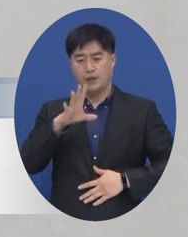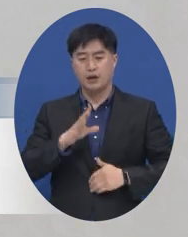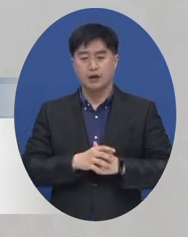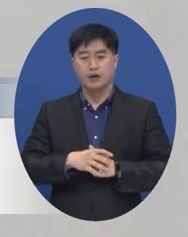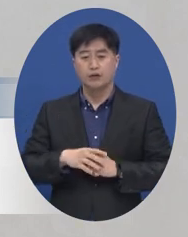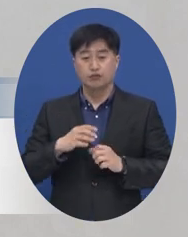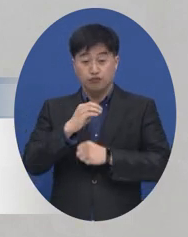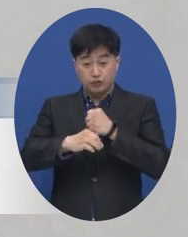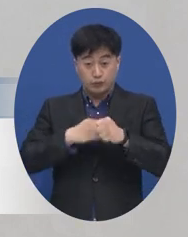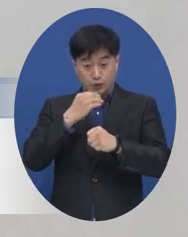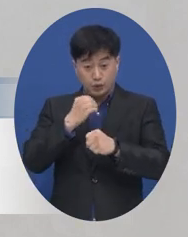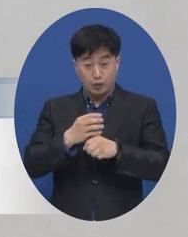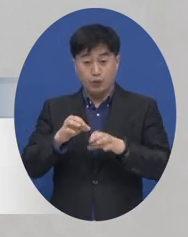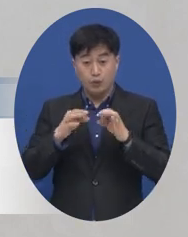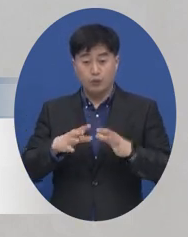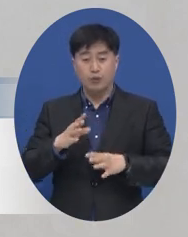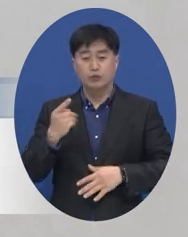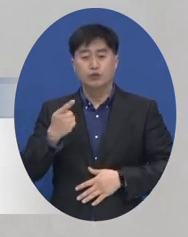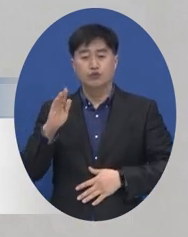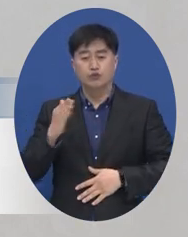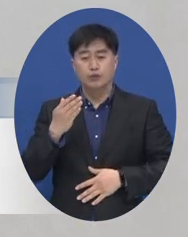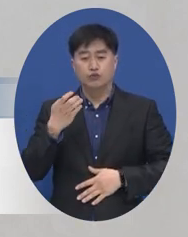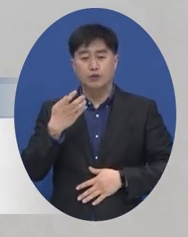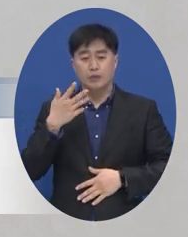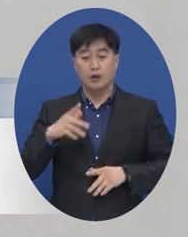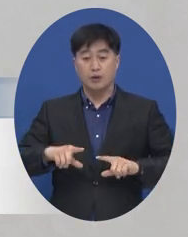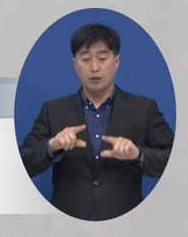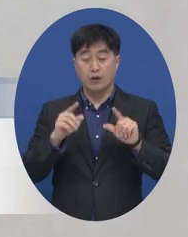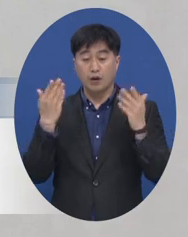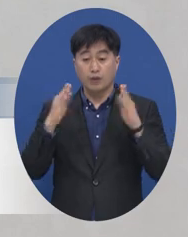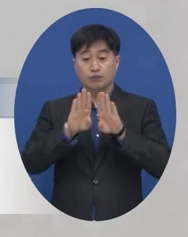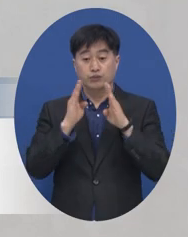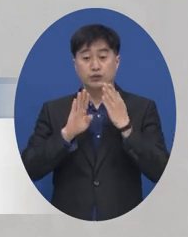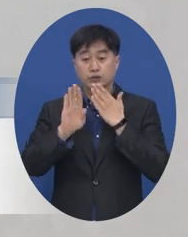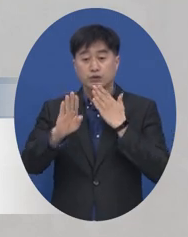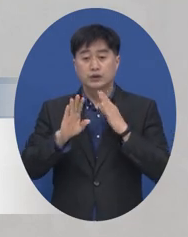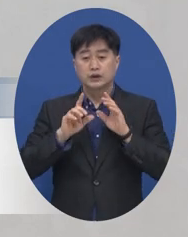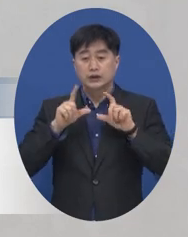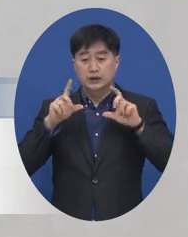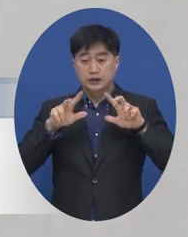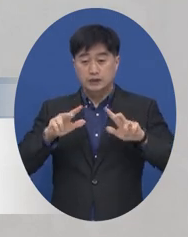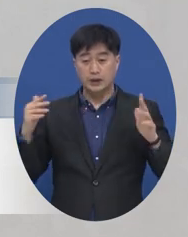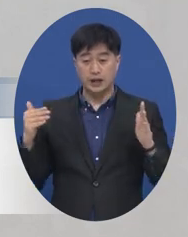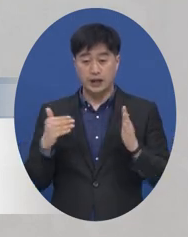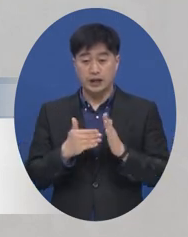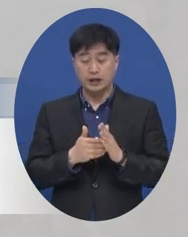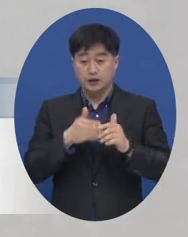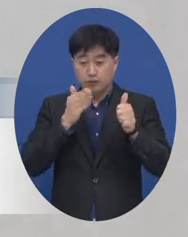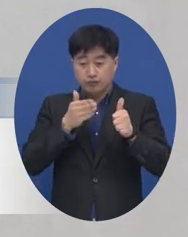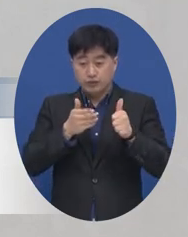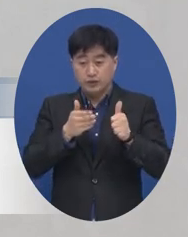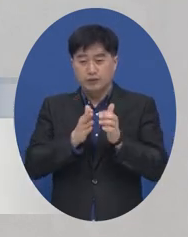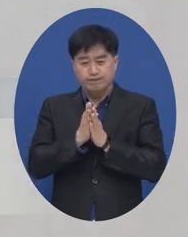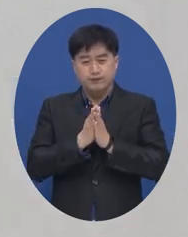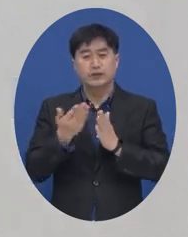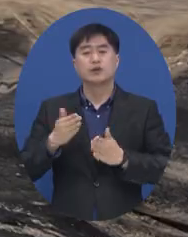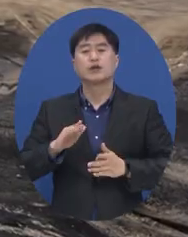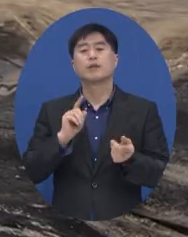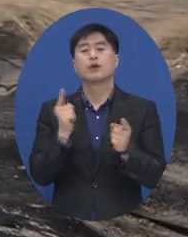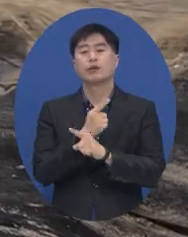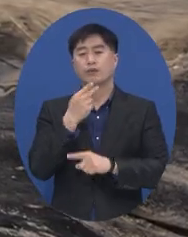저희가 수십 년간 1998년 개교일에 지금껏 애원하고 호소했지만 바뀌는 건 하나도